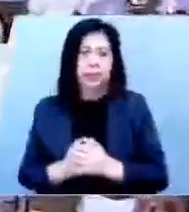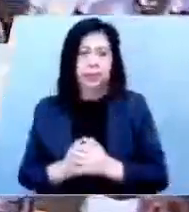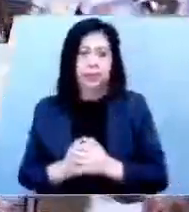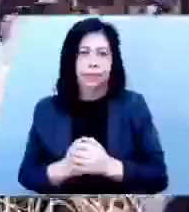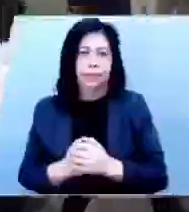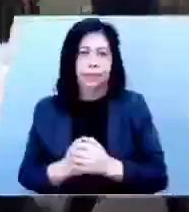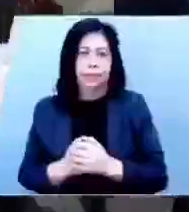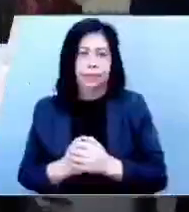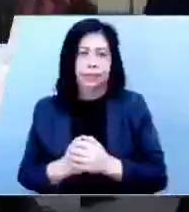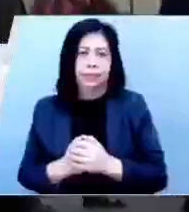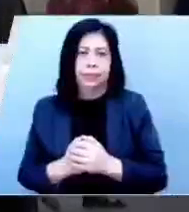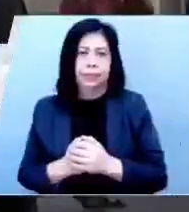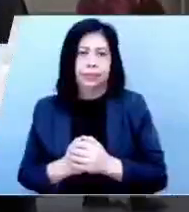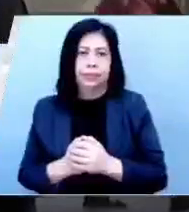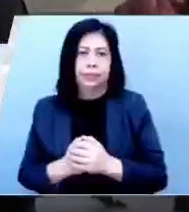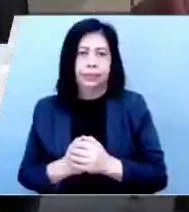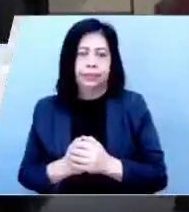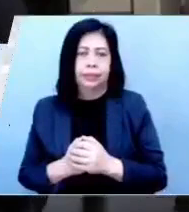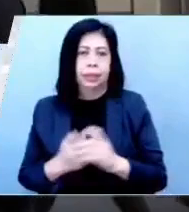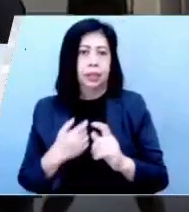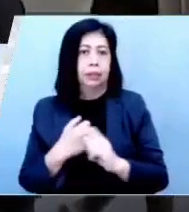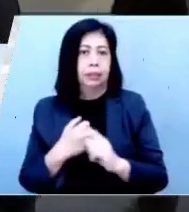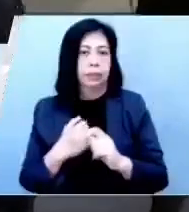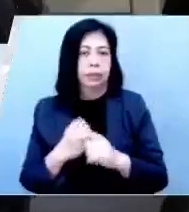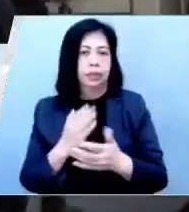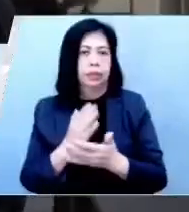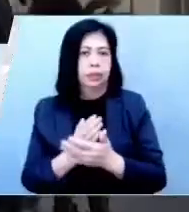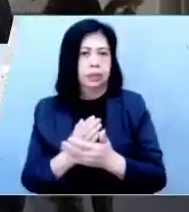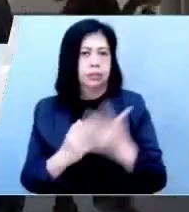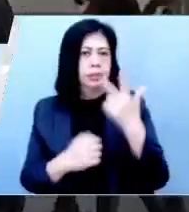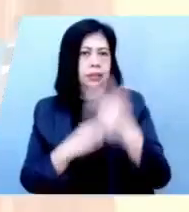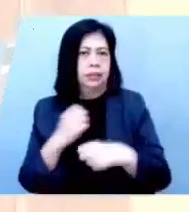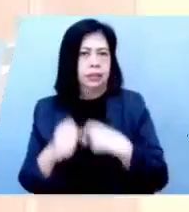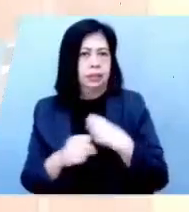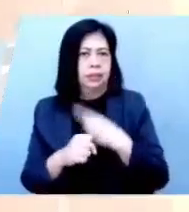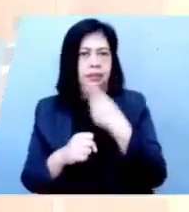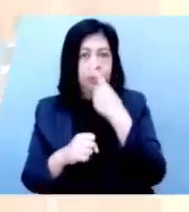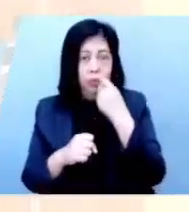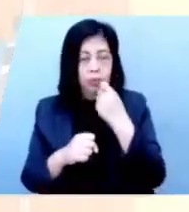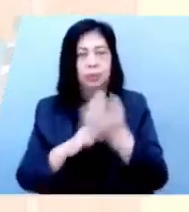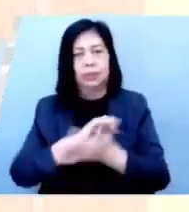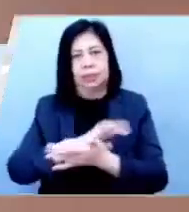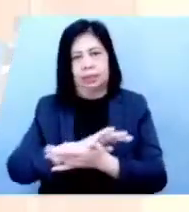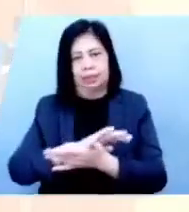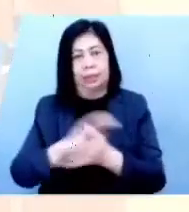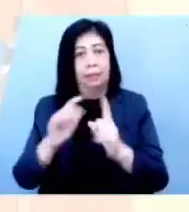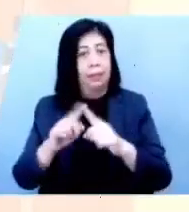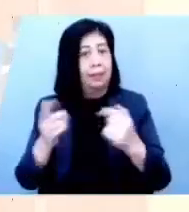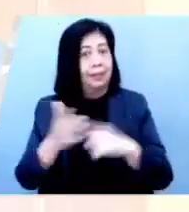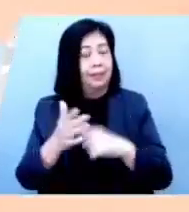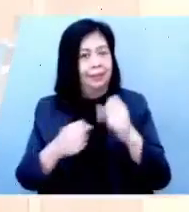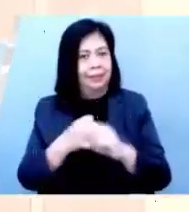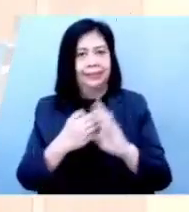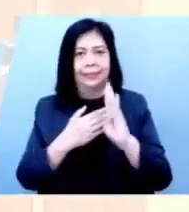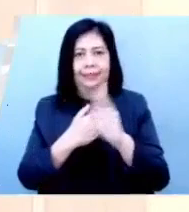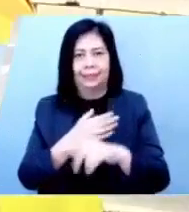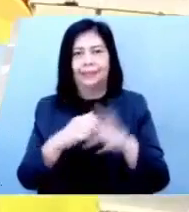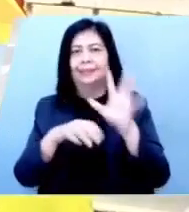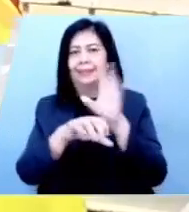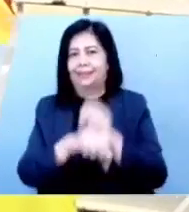Nazareno pansamantalang nahinto ng tatlong taon dahil sa pandemya Pero ngayong taon nagbabalik ang mga nakagawiang